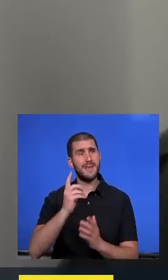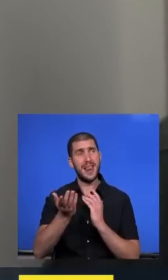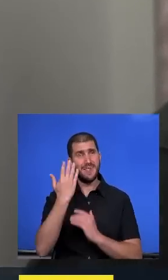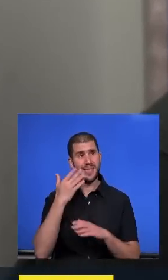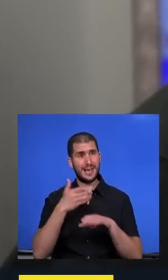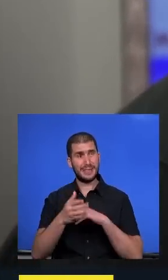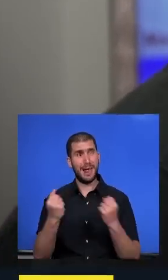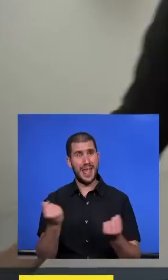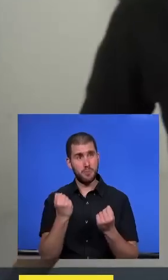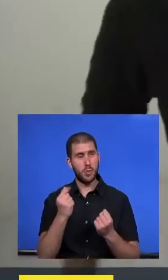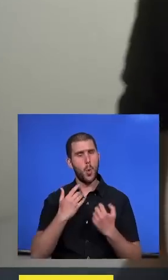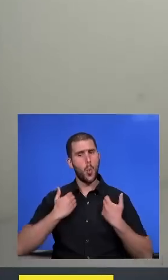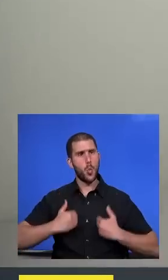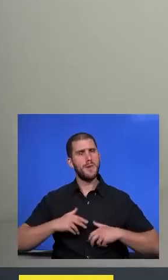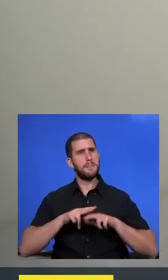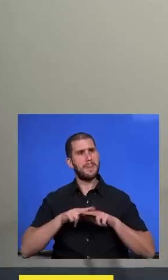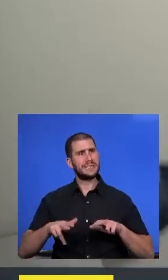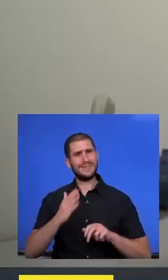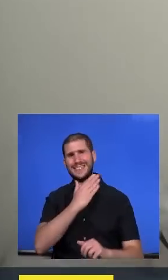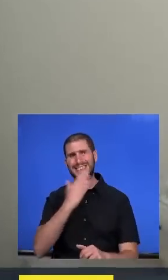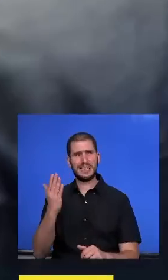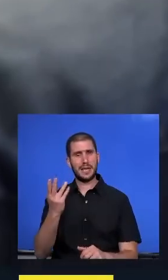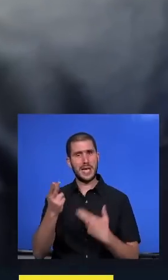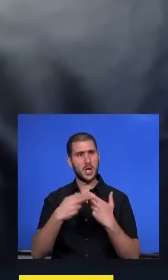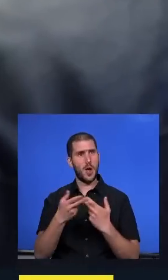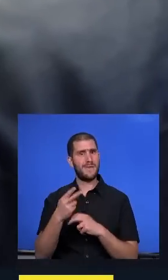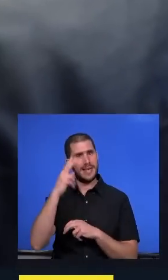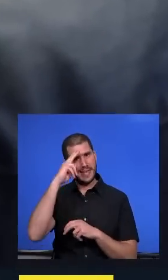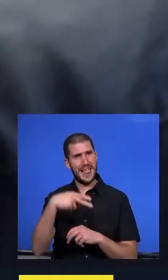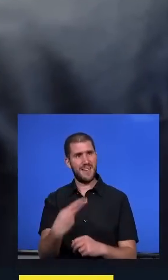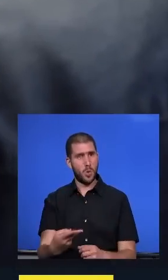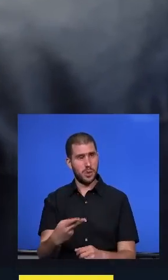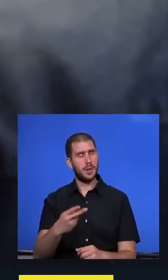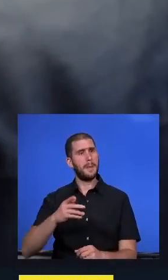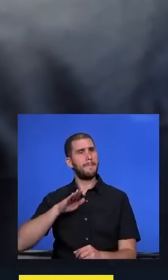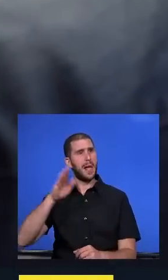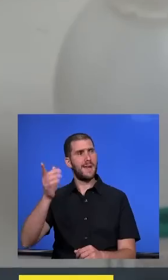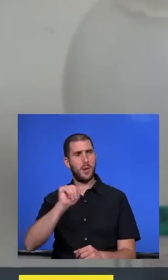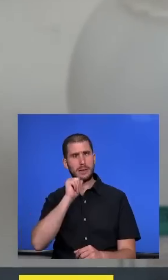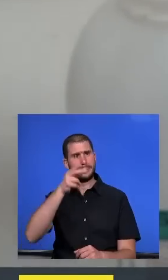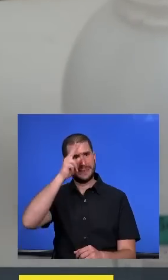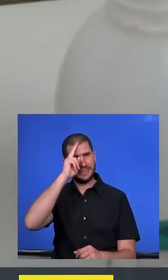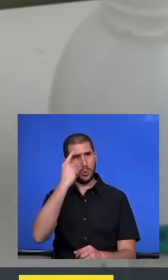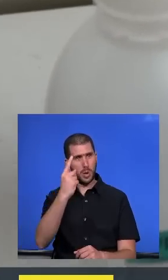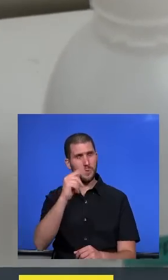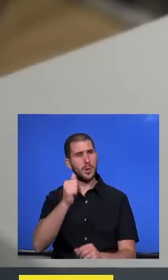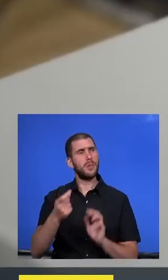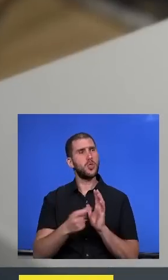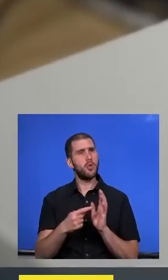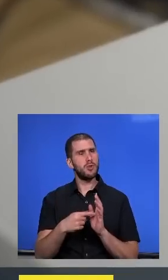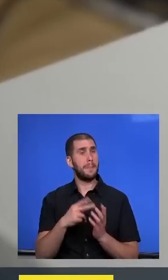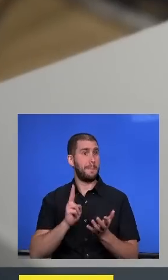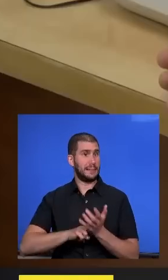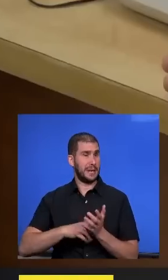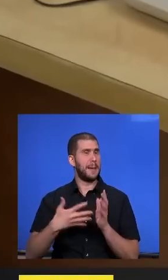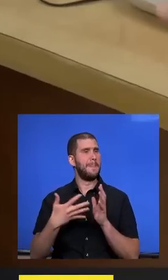שנכנסים לאימון שמעמיד את הגוף במצב קיצון על סף עירפון, בחיל האוויר לא לוקחים סיכונים ודורשים ממני